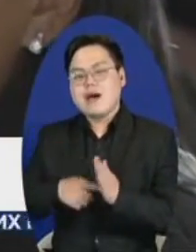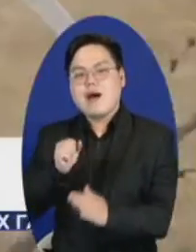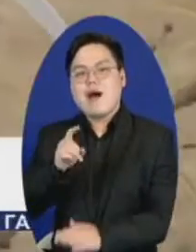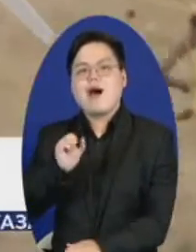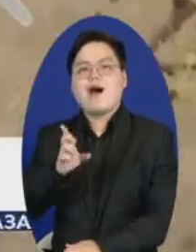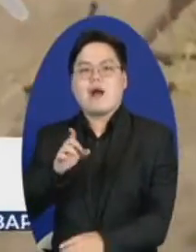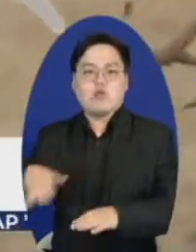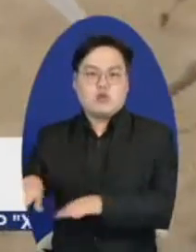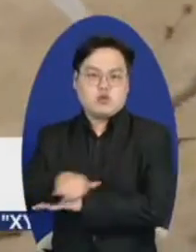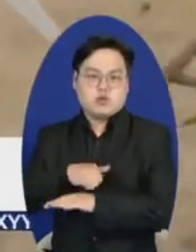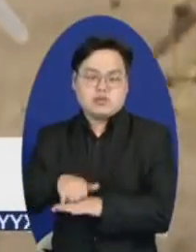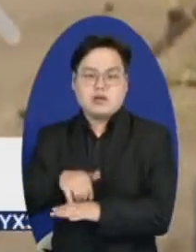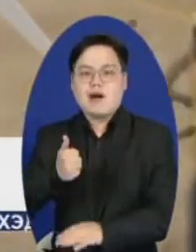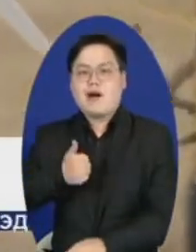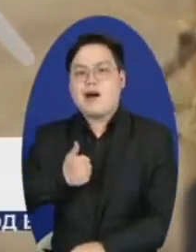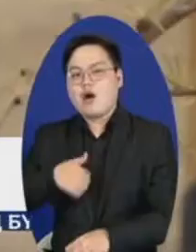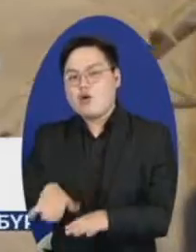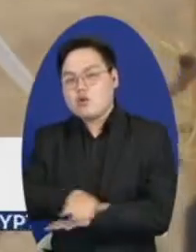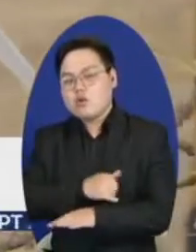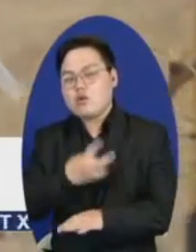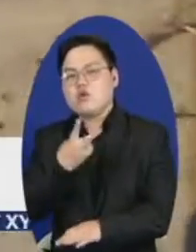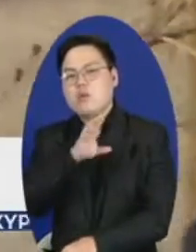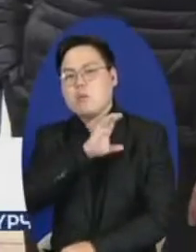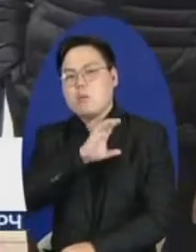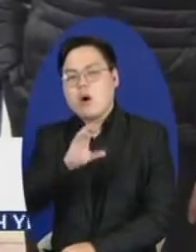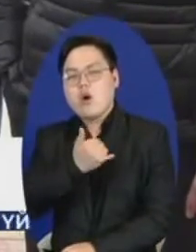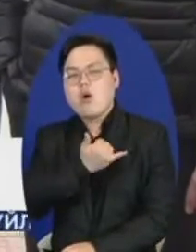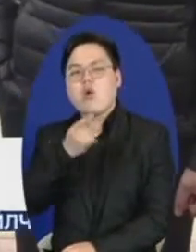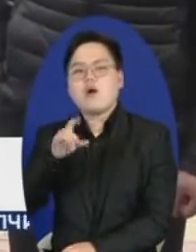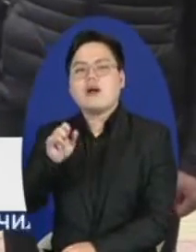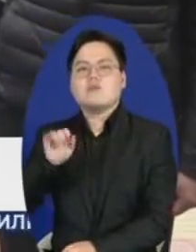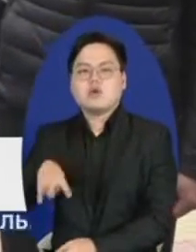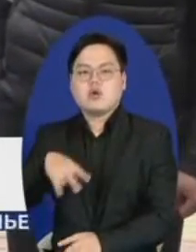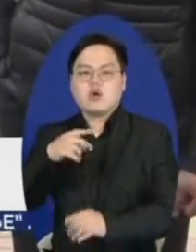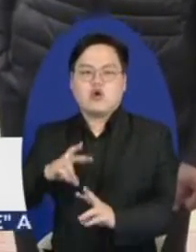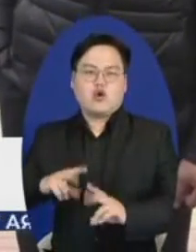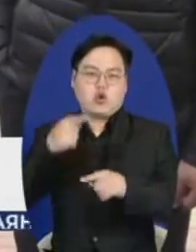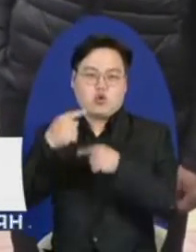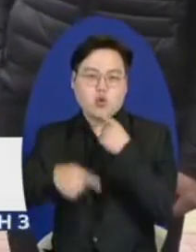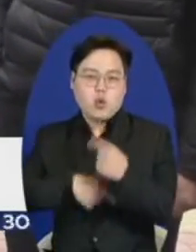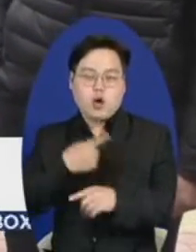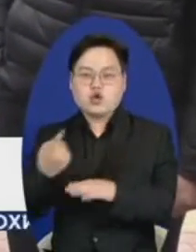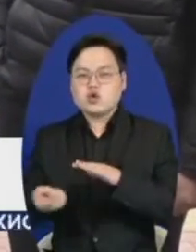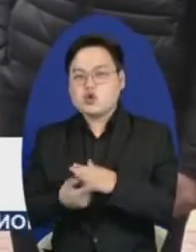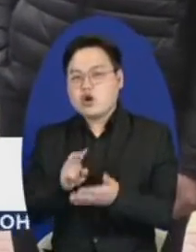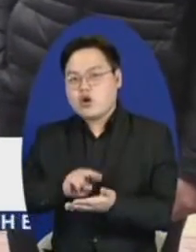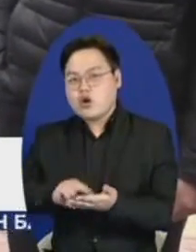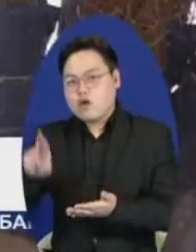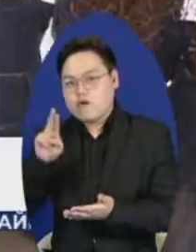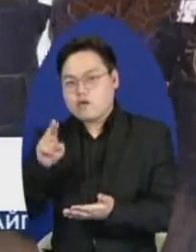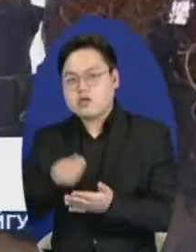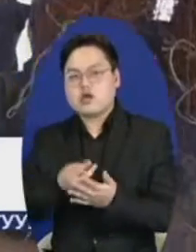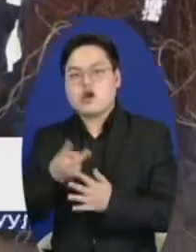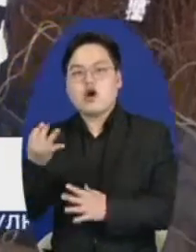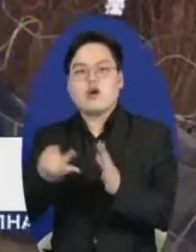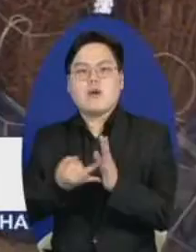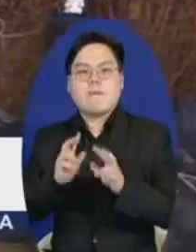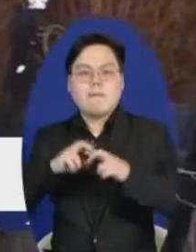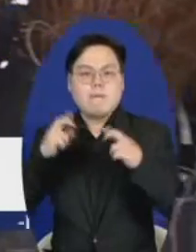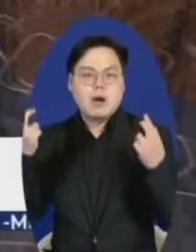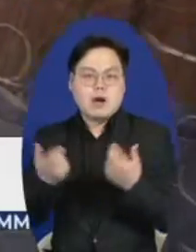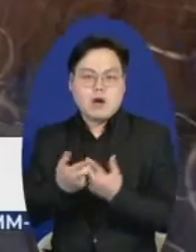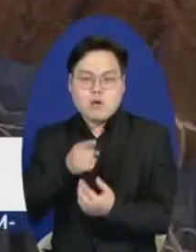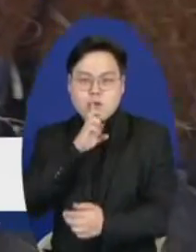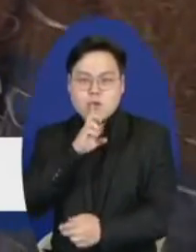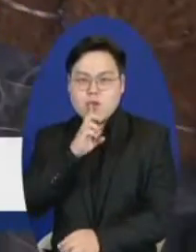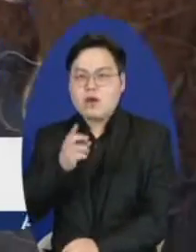Арабын бүгд найрамдах Египт улс болон Канад улс дахь нийгмийн үндэсний байгууллагын уур амьсгалын өөрчлөлтийн тухай Сүүр конвенцийн талуудын 27-р баг